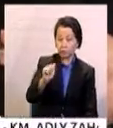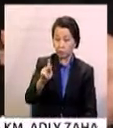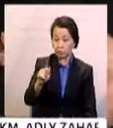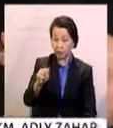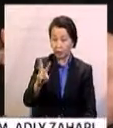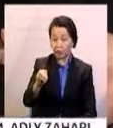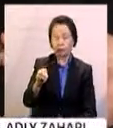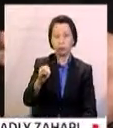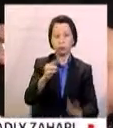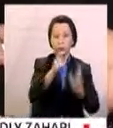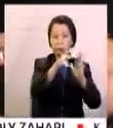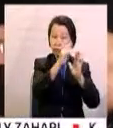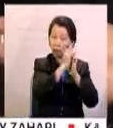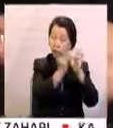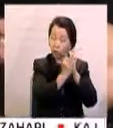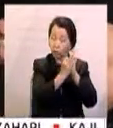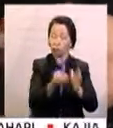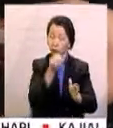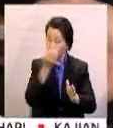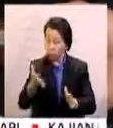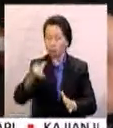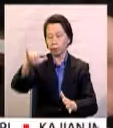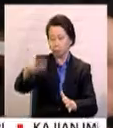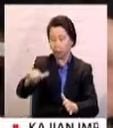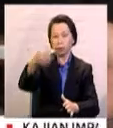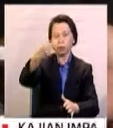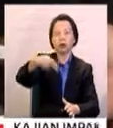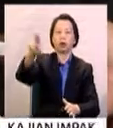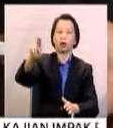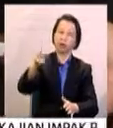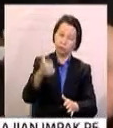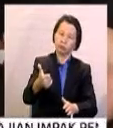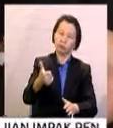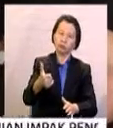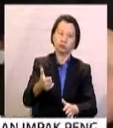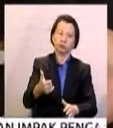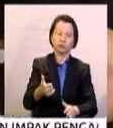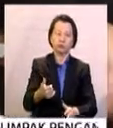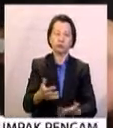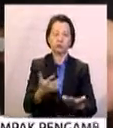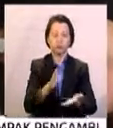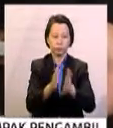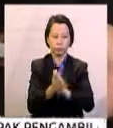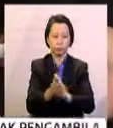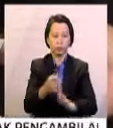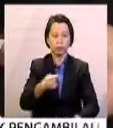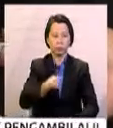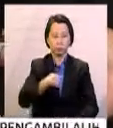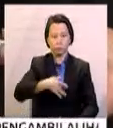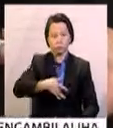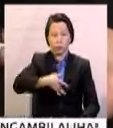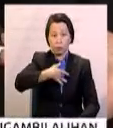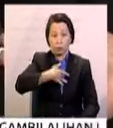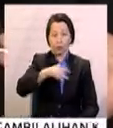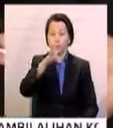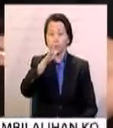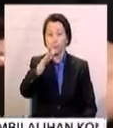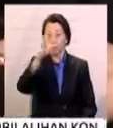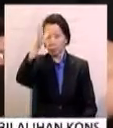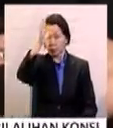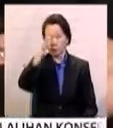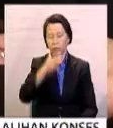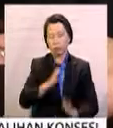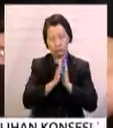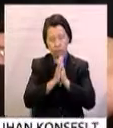fatwa bahawa itu adalah halal. Ini adalah pencegahan yang lebih mudarat. Jadi ini saya rasa ibu-ibu bapa-bapa